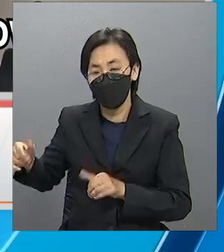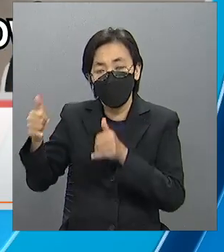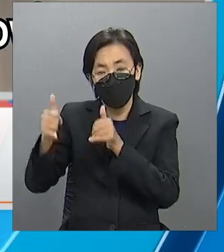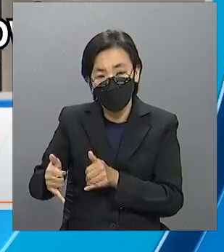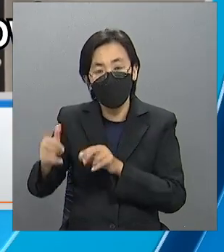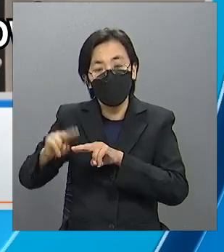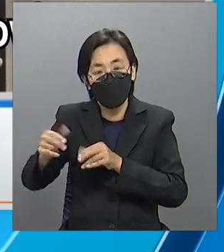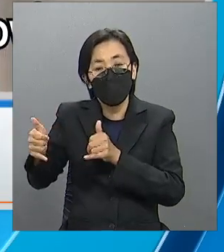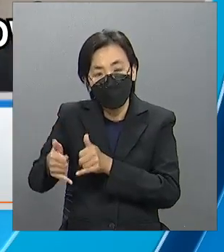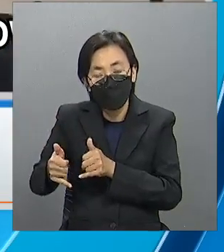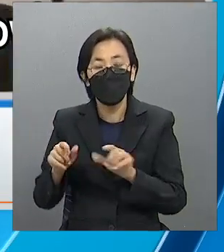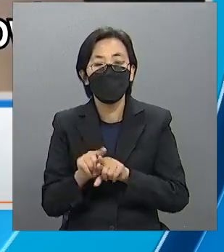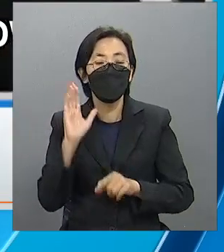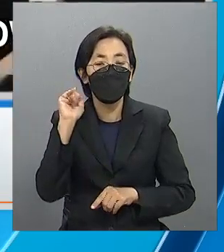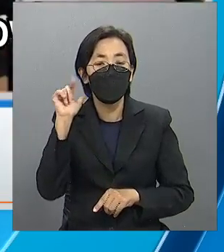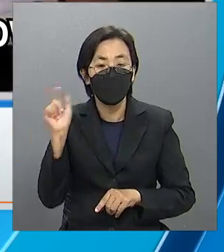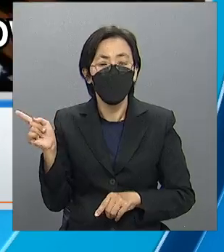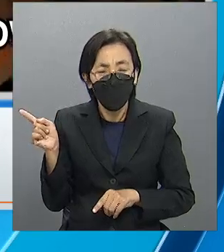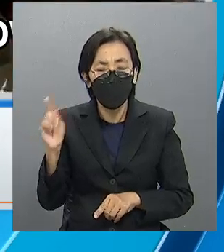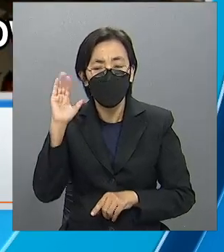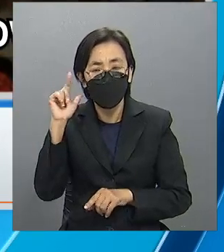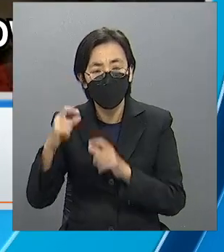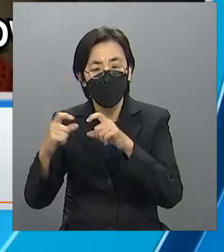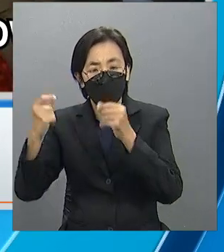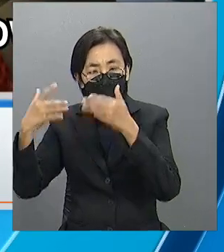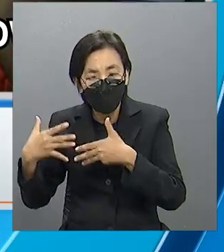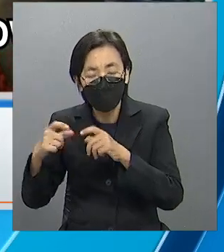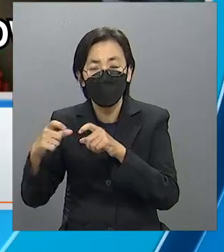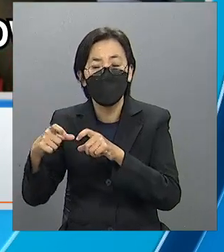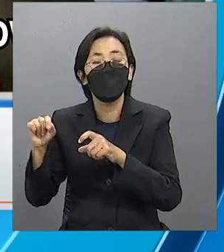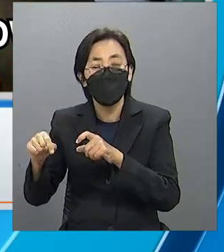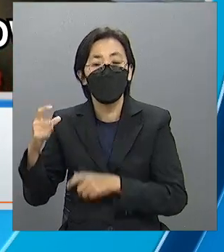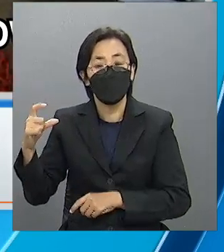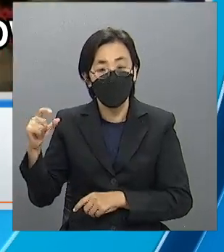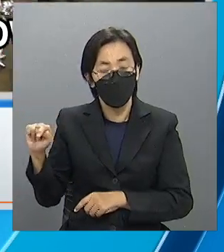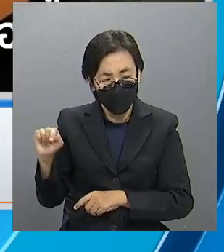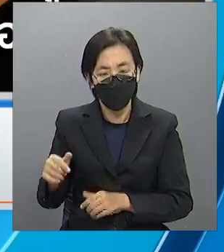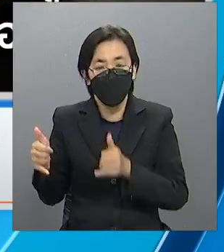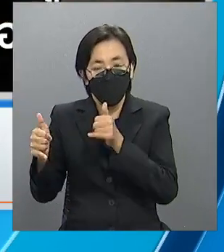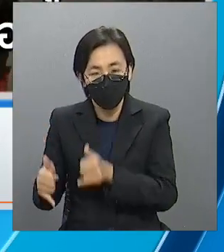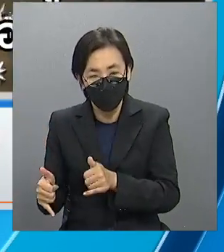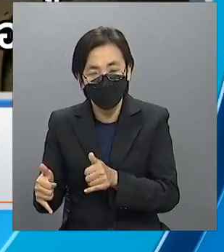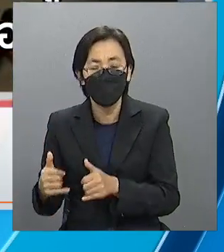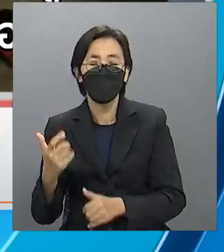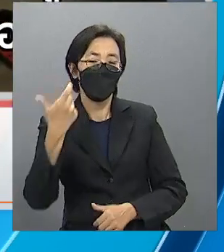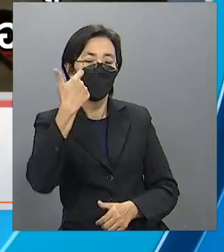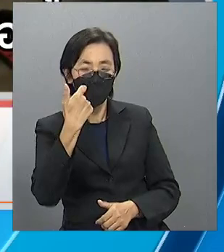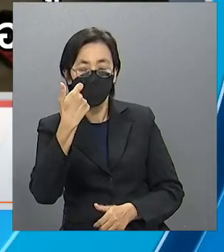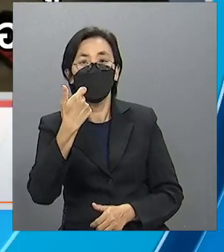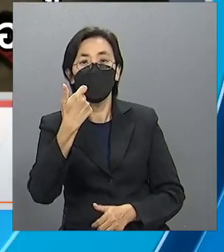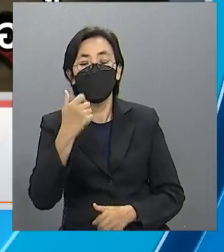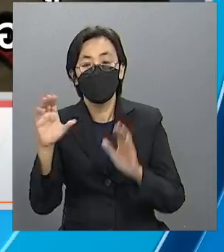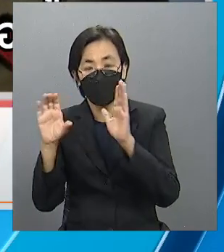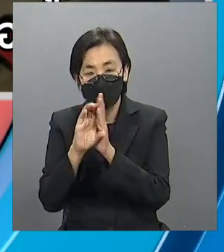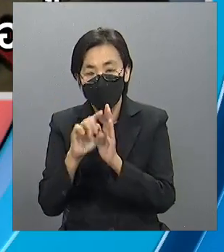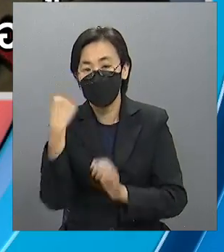ุพ vite ตองถือบตรประชัชน บัตรทยนยตวเองทำท่าเหมืเซฟี้ มีรูปหน้าตัเ